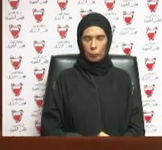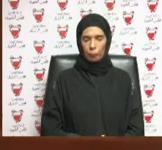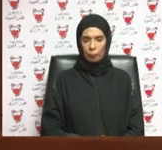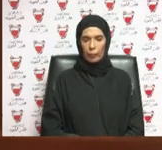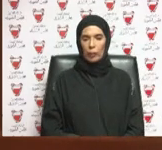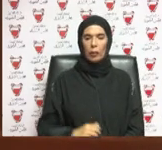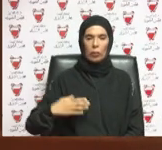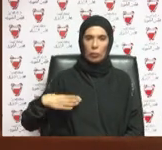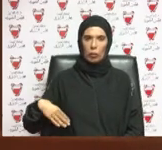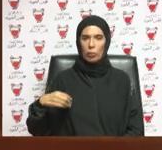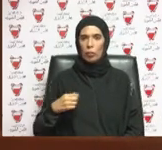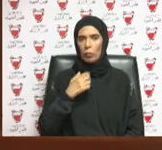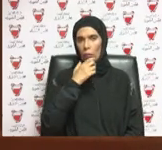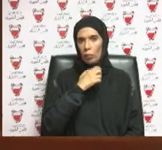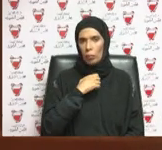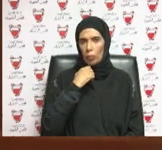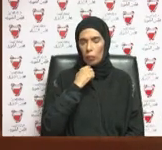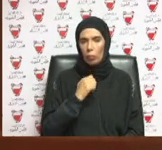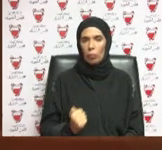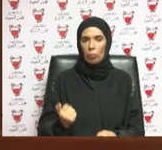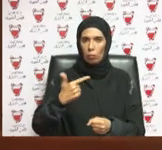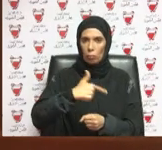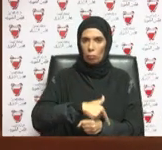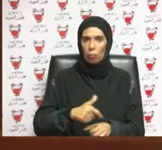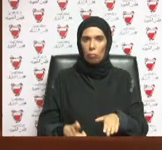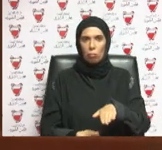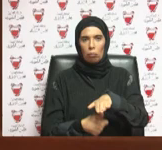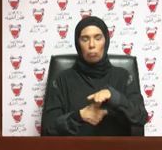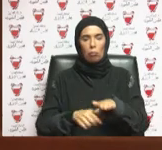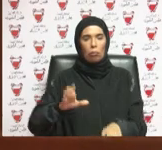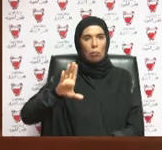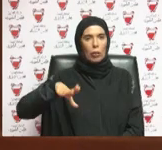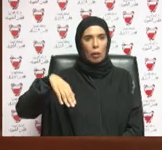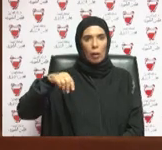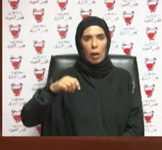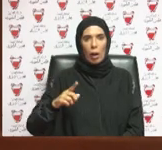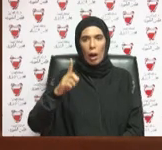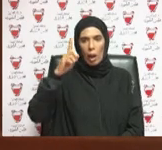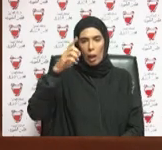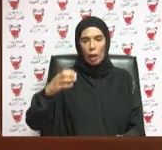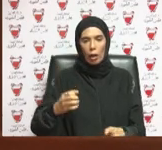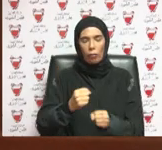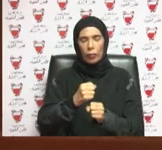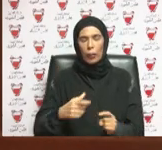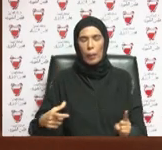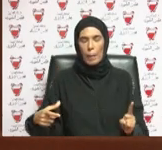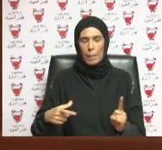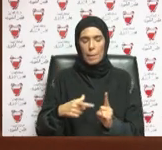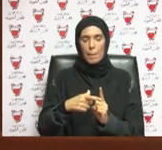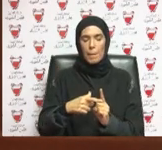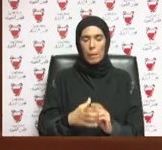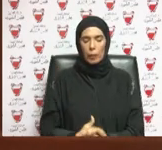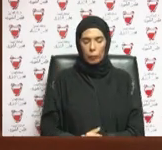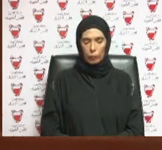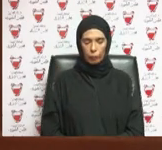الله ورعاه، وإلى صاحب السمو الملكي الأمير سلمان بن حمد آل خليفة ولي العهد نائب القائد الأعلى رئيس